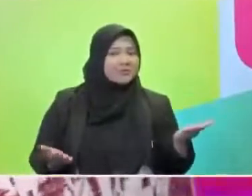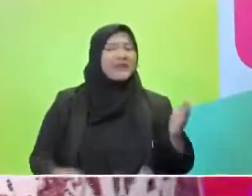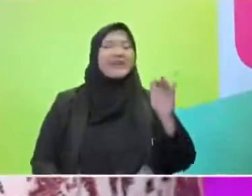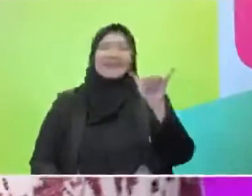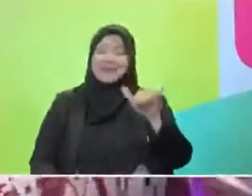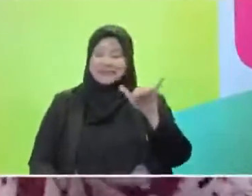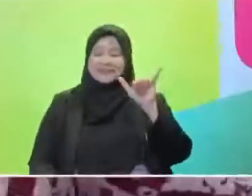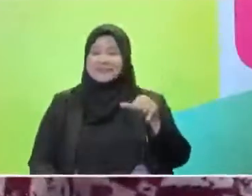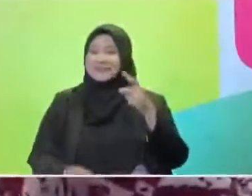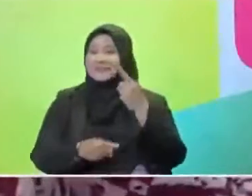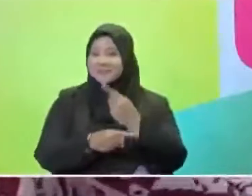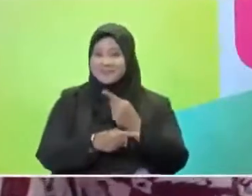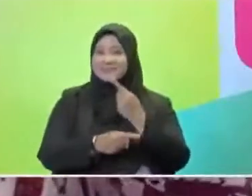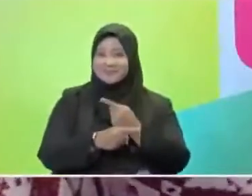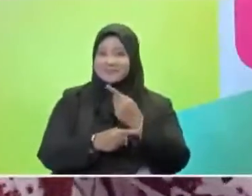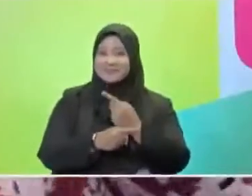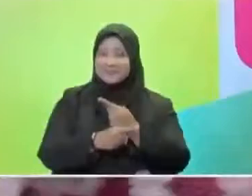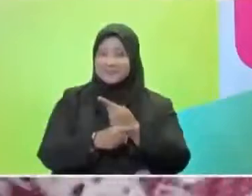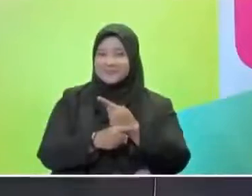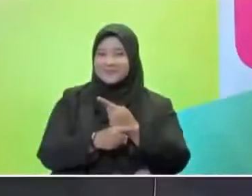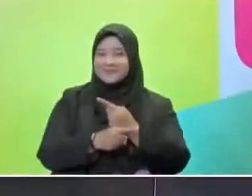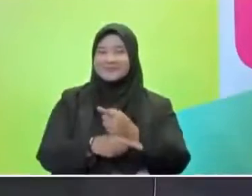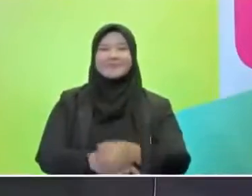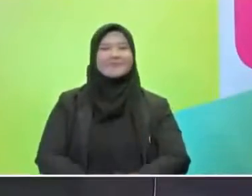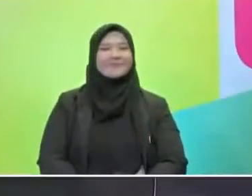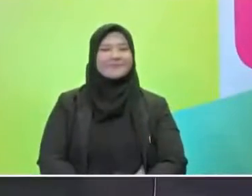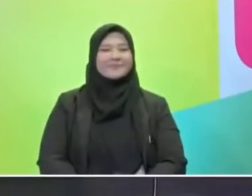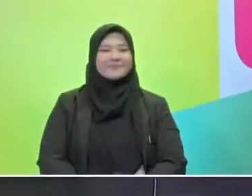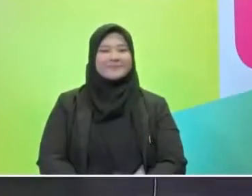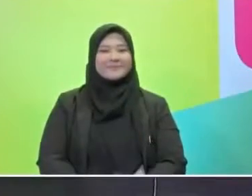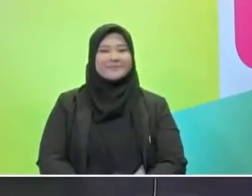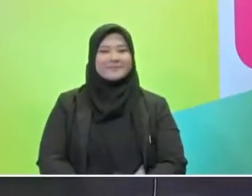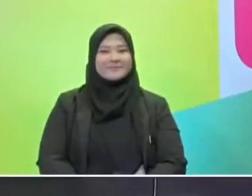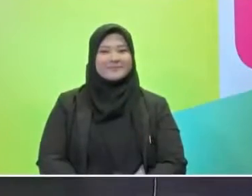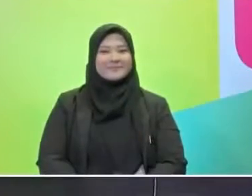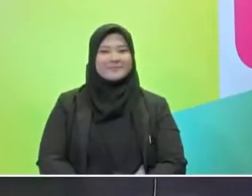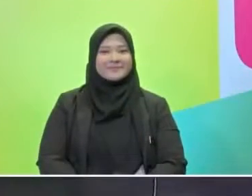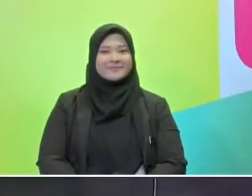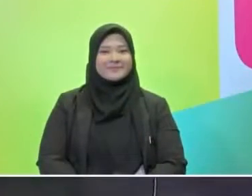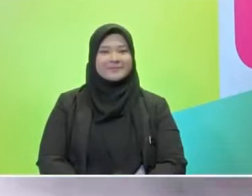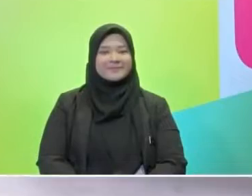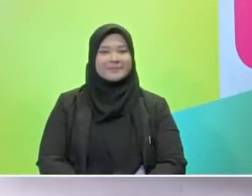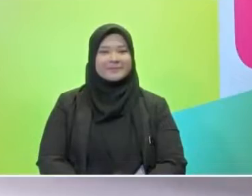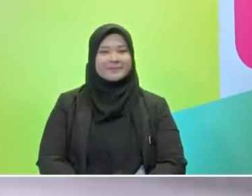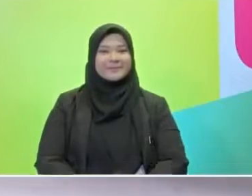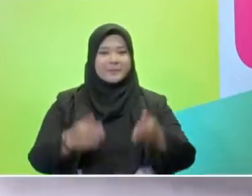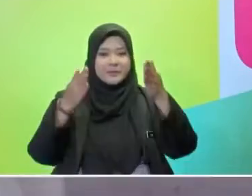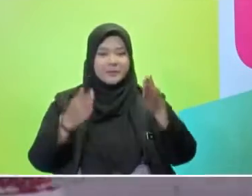Betul. Macam baju yang Nisa pakai sekarang betul. Ni. Baik, jom. Okay. Kita tampang. Kaum Cina memang suka warna